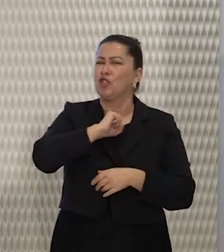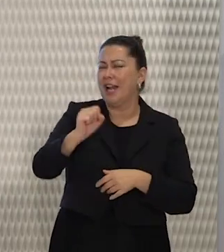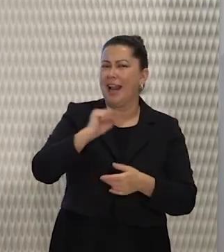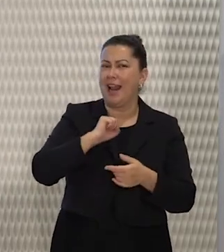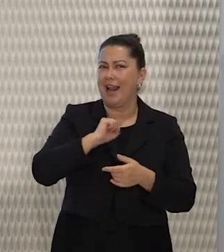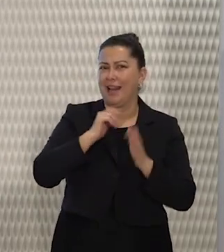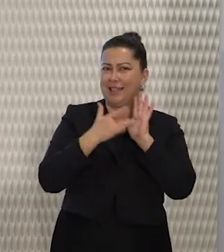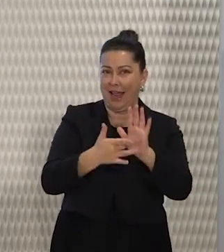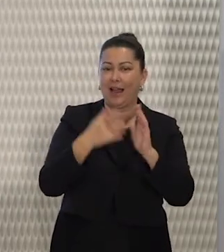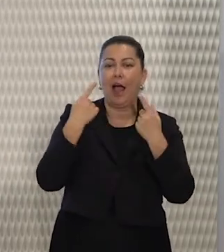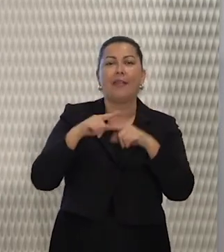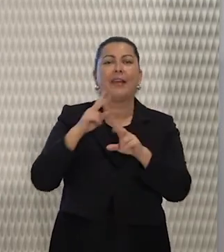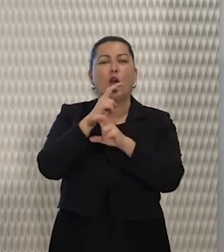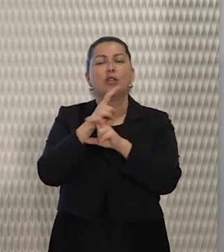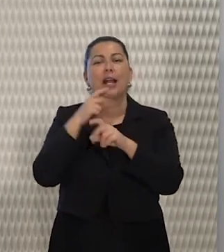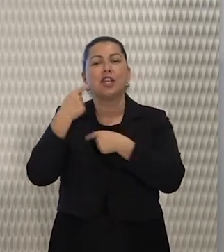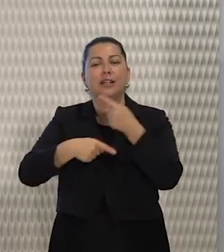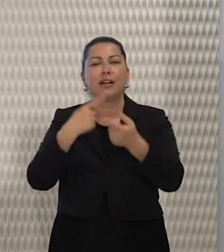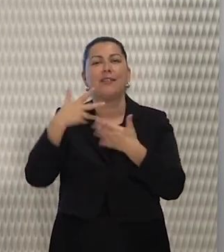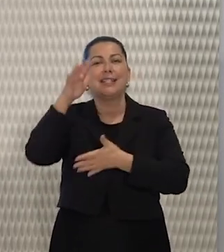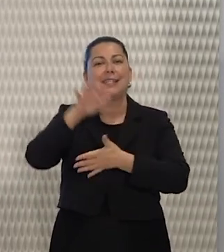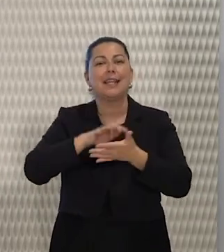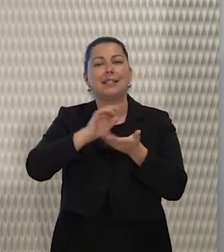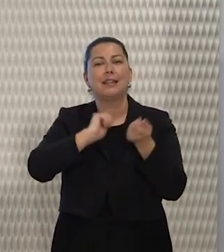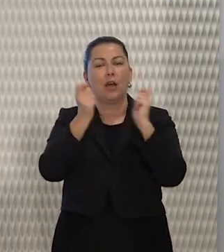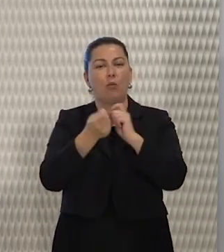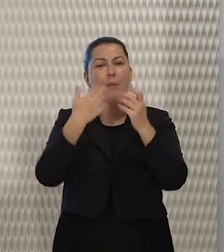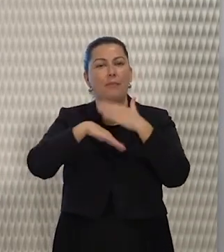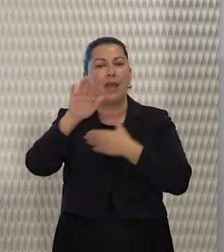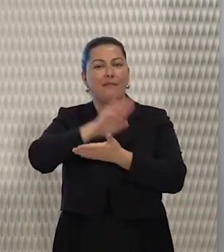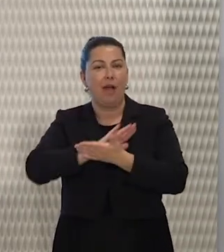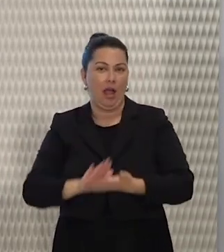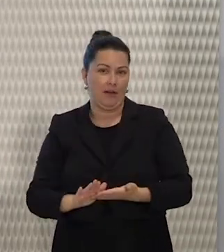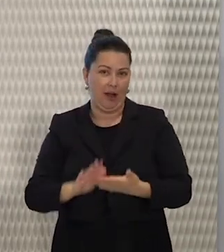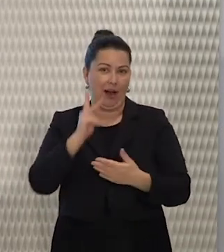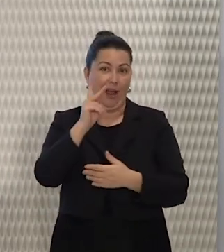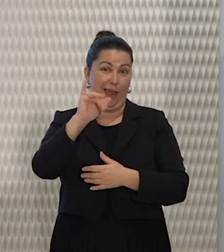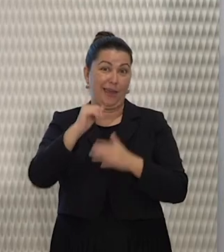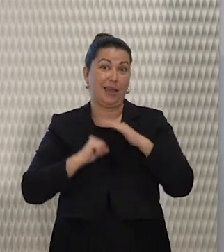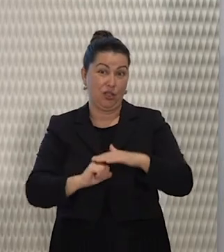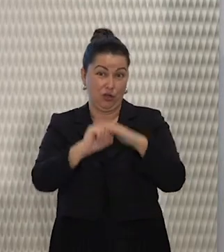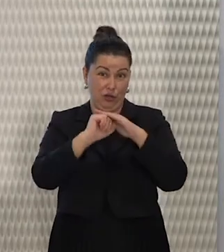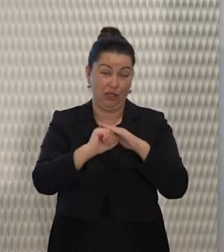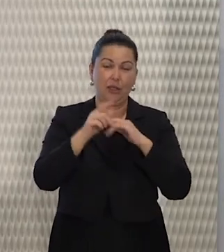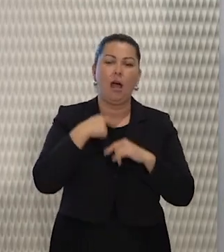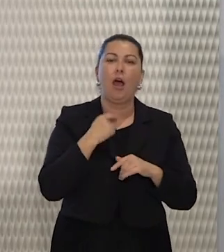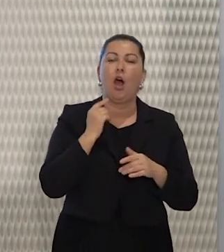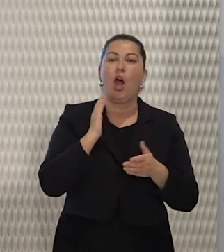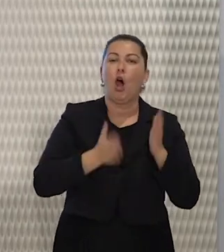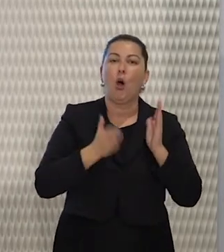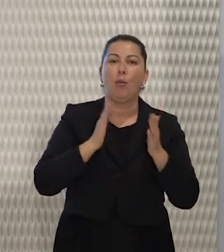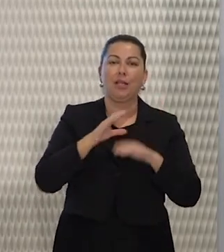Eine andere österreichische Entwicklung, die Texte vereinfacht, KI gestützt. Roboterarme,